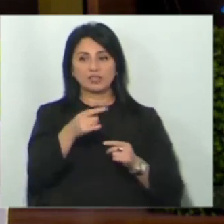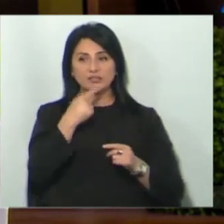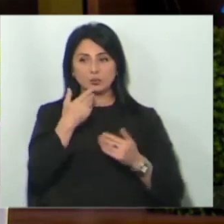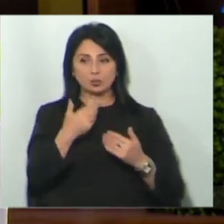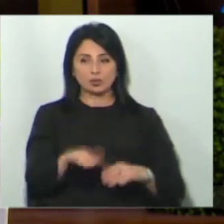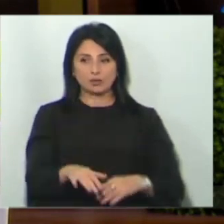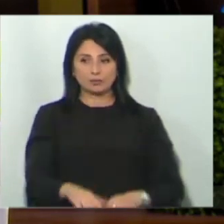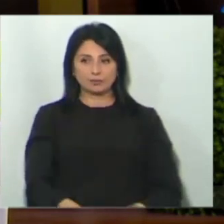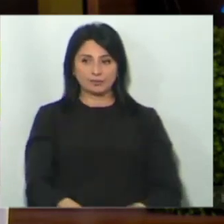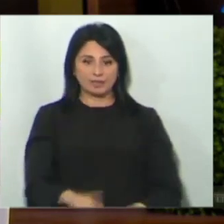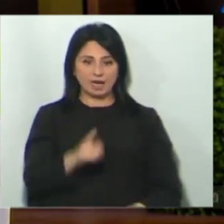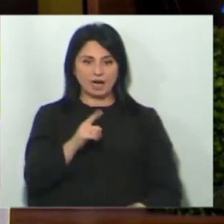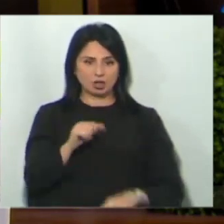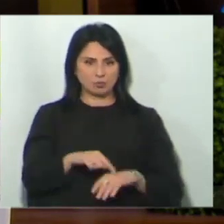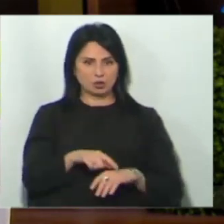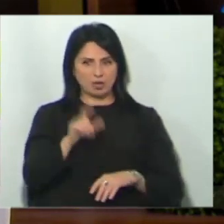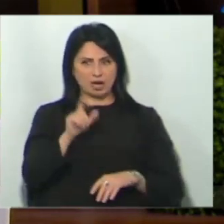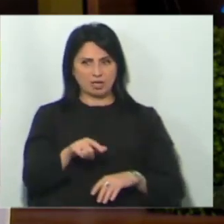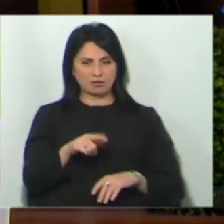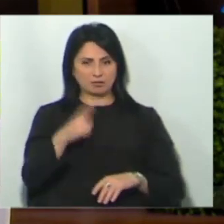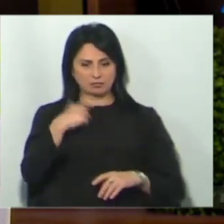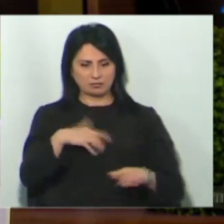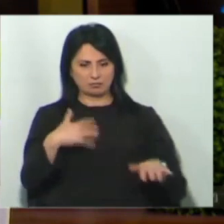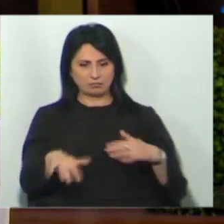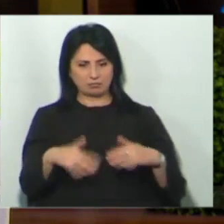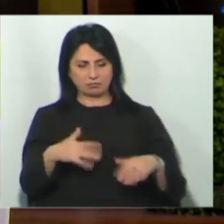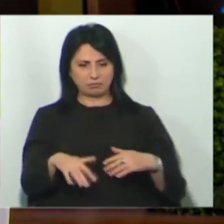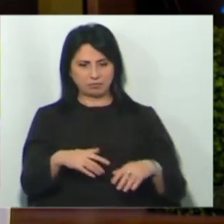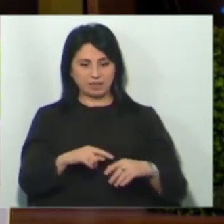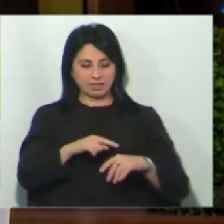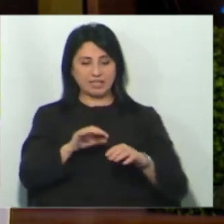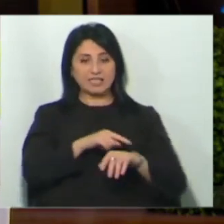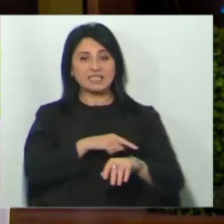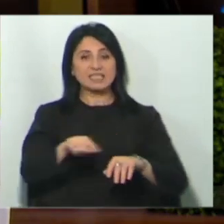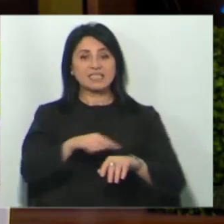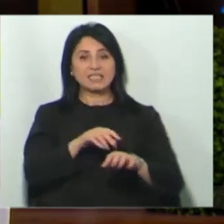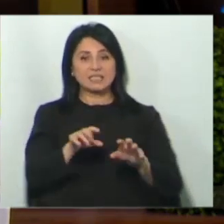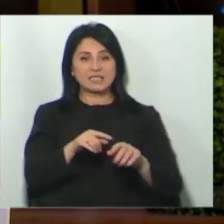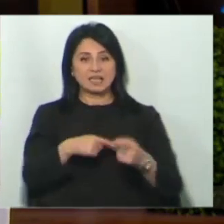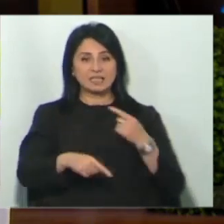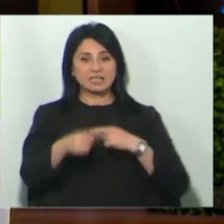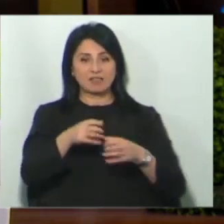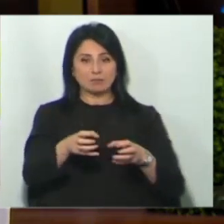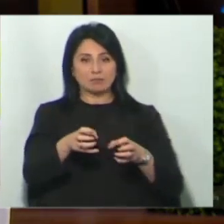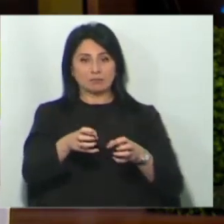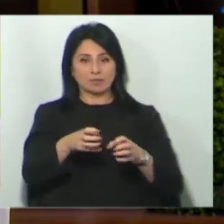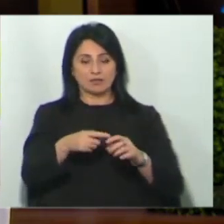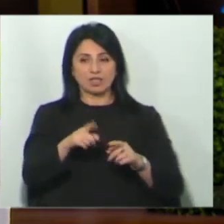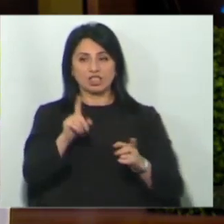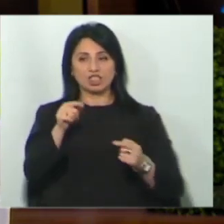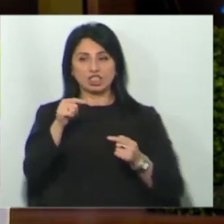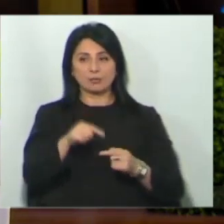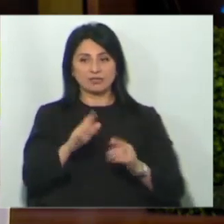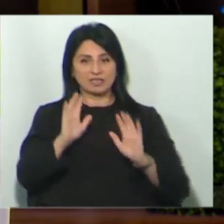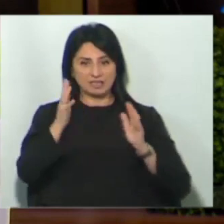რომ რატომ გრძნობს ადამიანი თავს ცუდად, თქვათ, სისხლძარღვები ძალიან დაძაბულ მდგომარეობაში არიან. Ამიტომ